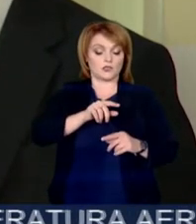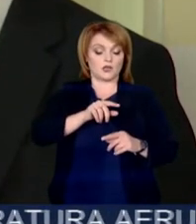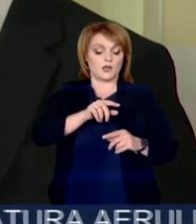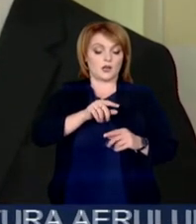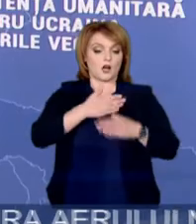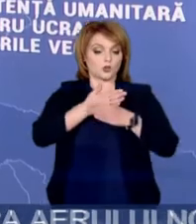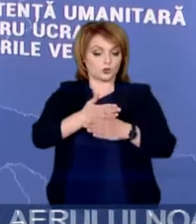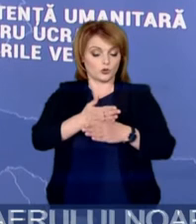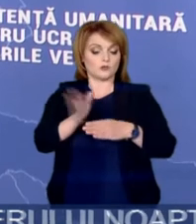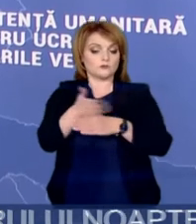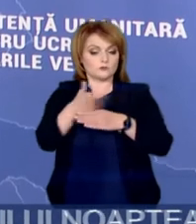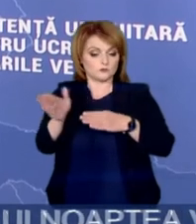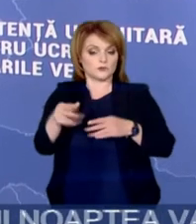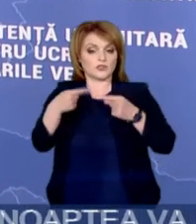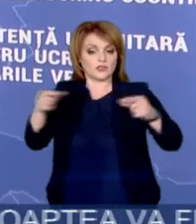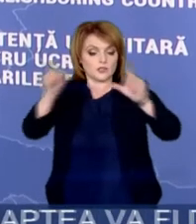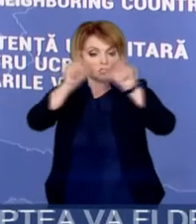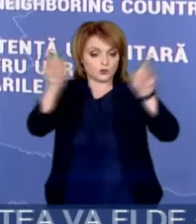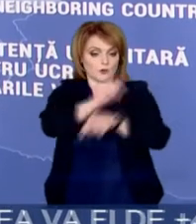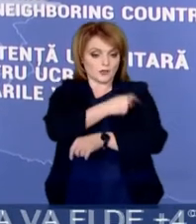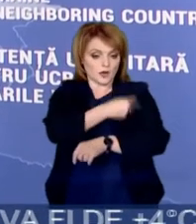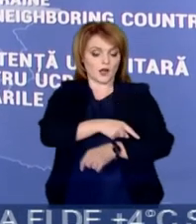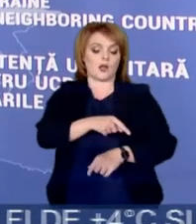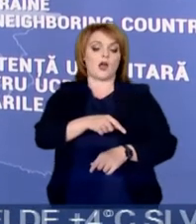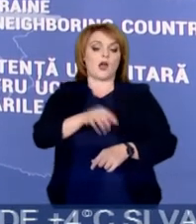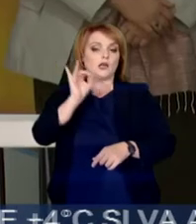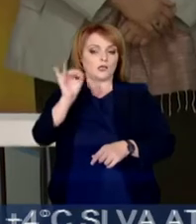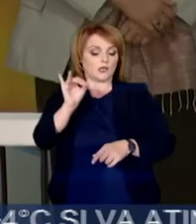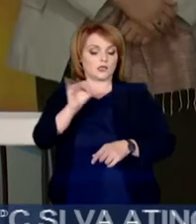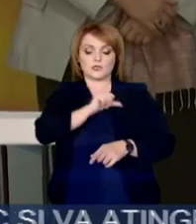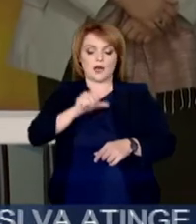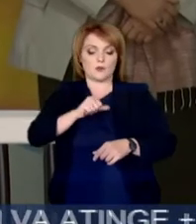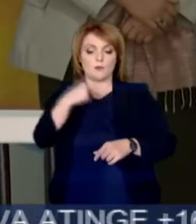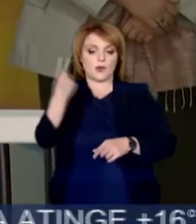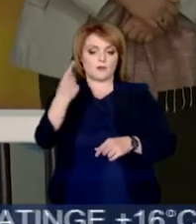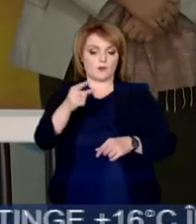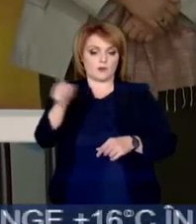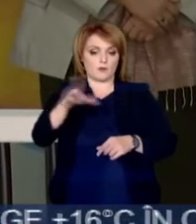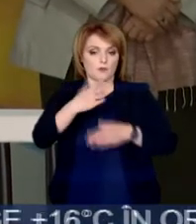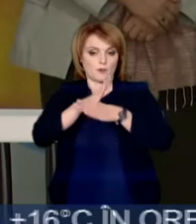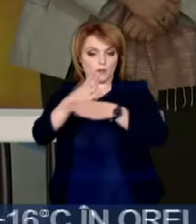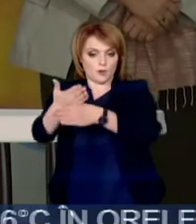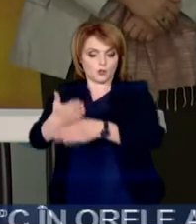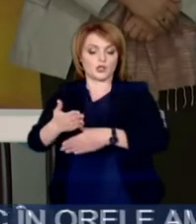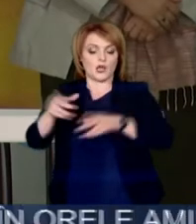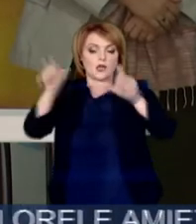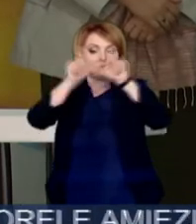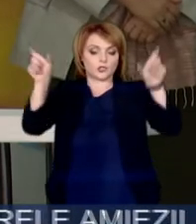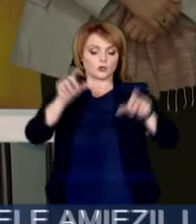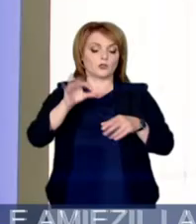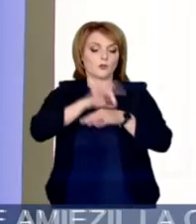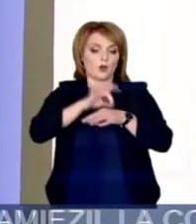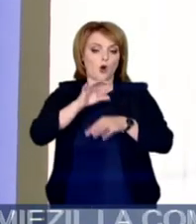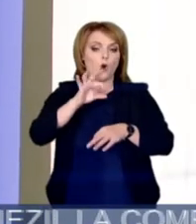Oncologic. Responsabilii de la Ministerul Sănătății afirmă că statul nu poate oferi asistență medicală deplină refugiaților pentru